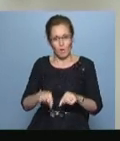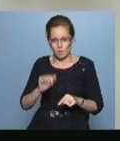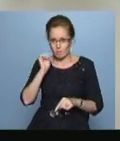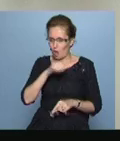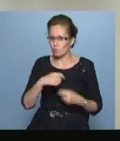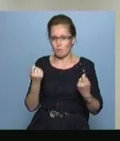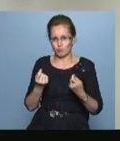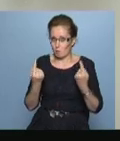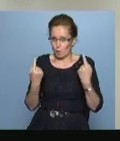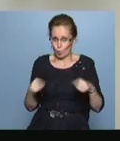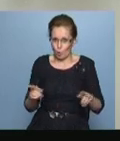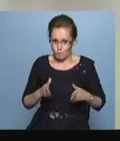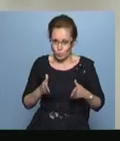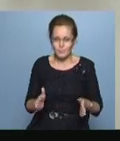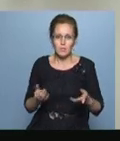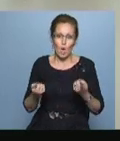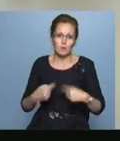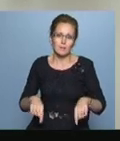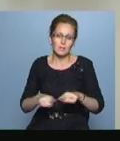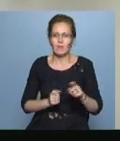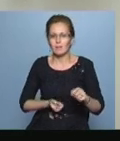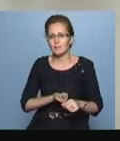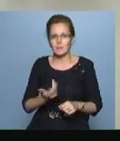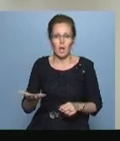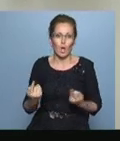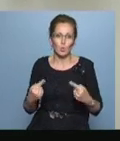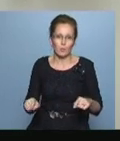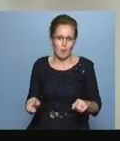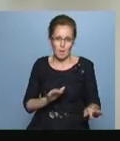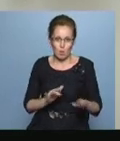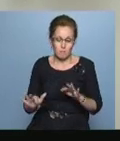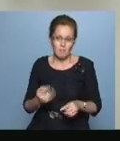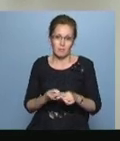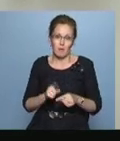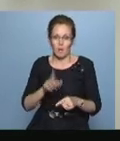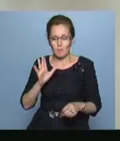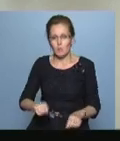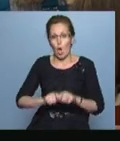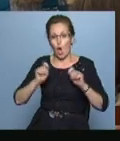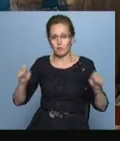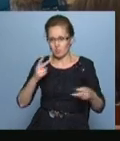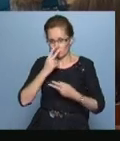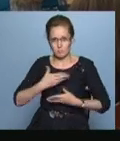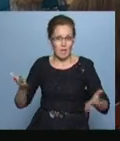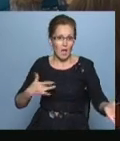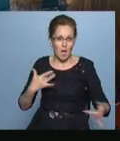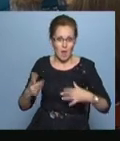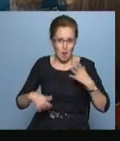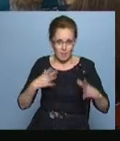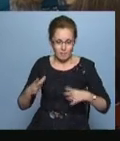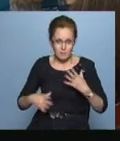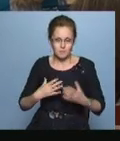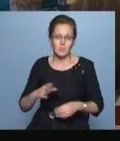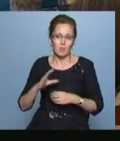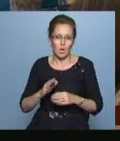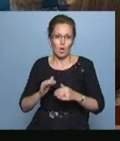по другому пути и организовать несколько другие мероприятия. Прежде всего, это будут открытые репетиции. Помимо открытых